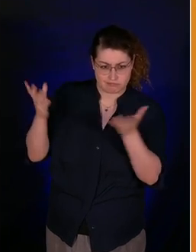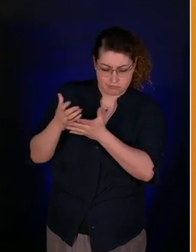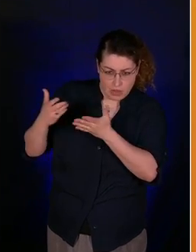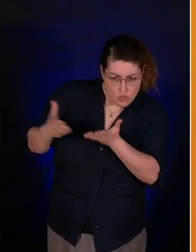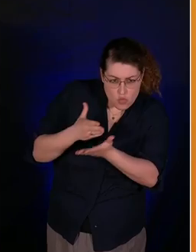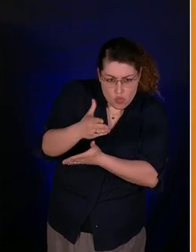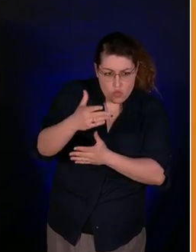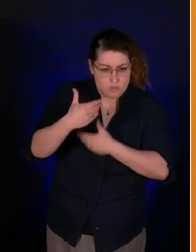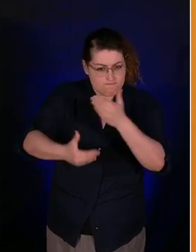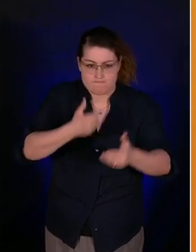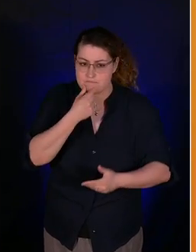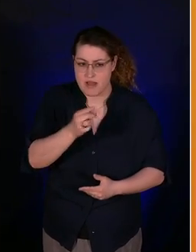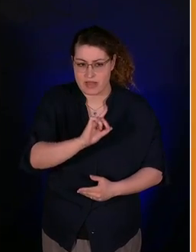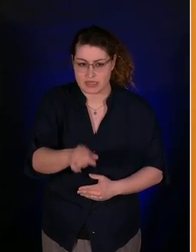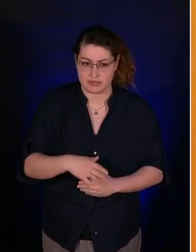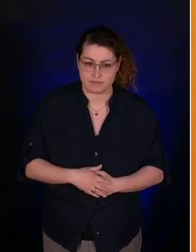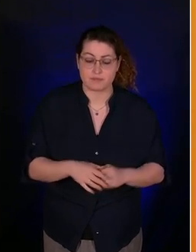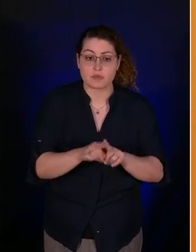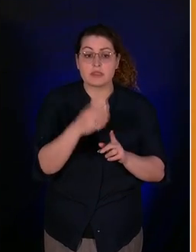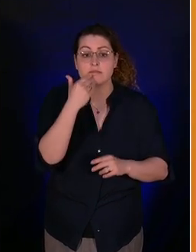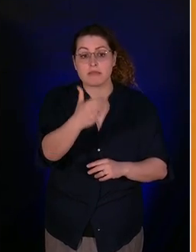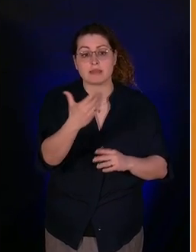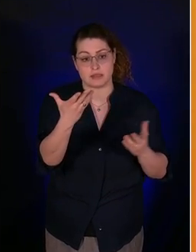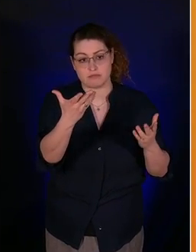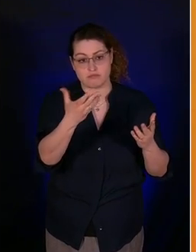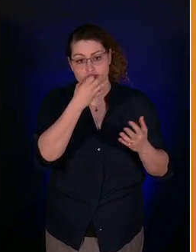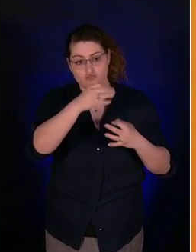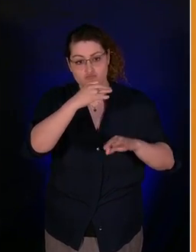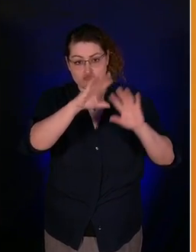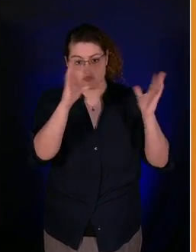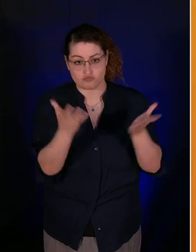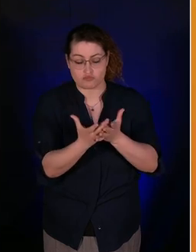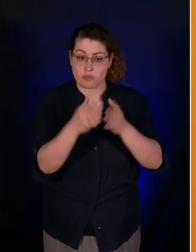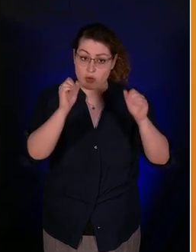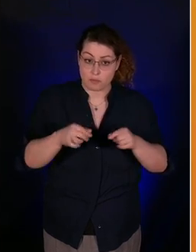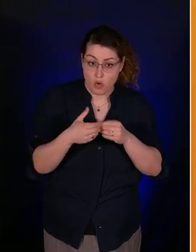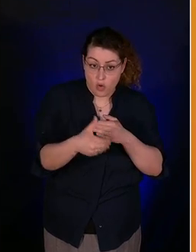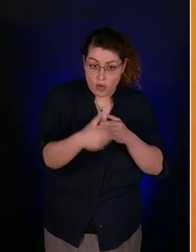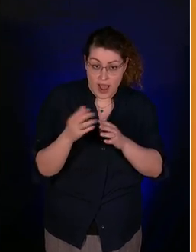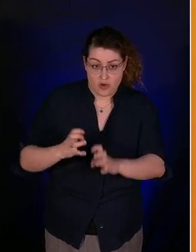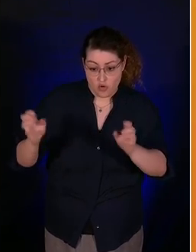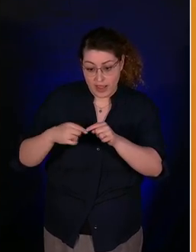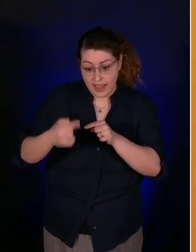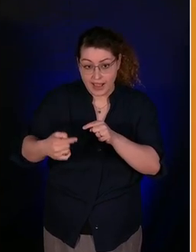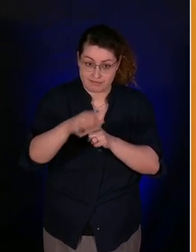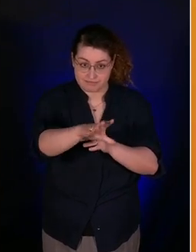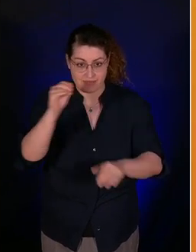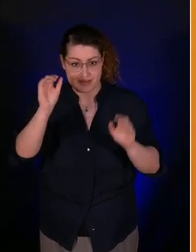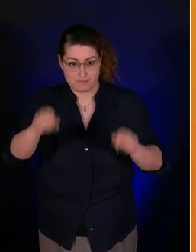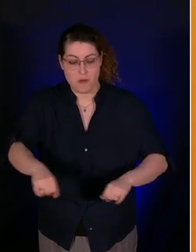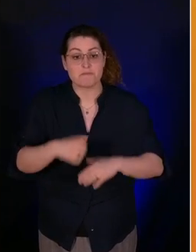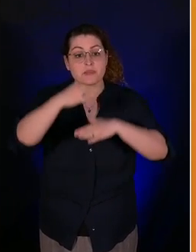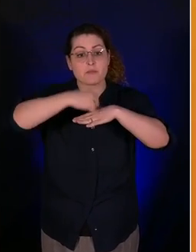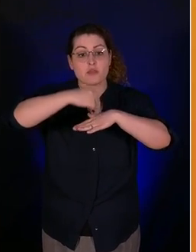à la compagnie donc des Langues Pendues de Rachid Bouali. Voilà, n'hésitez pas à les inviter dans vos congrès. Bon